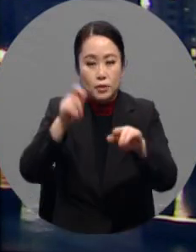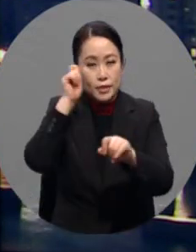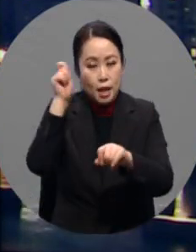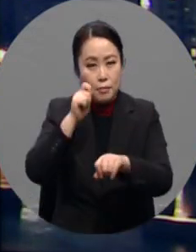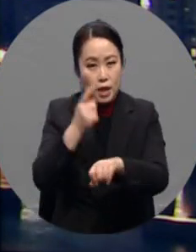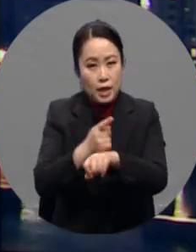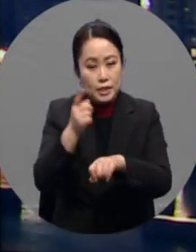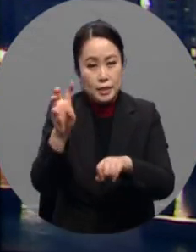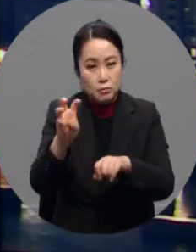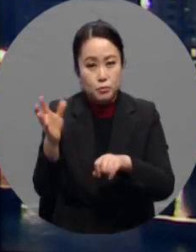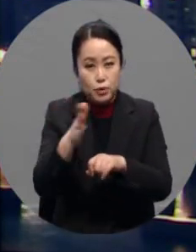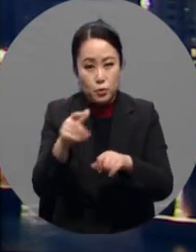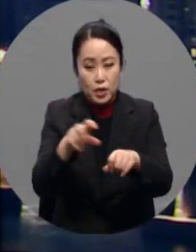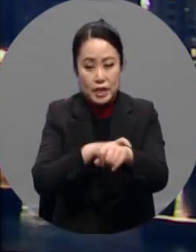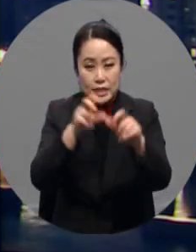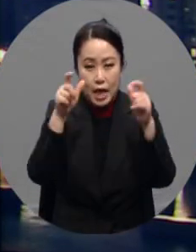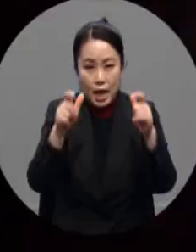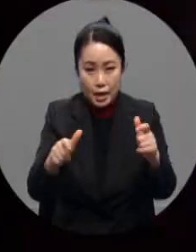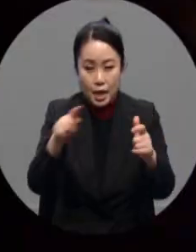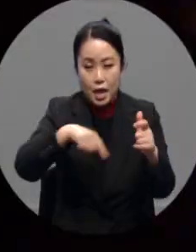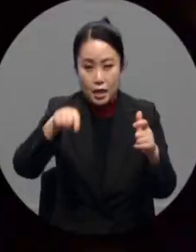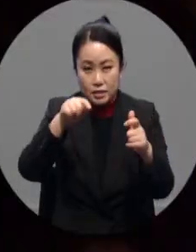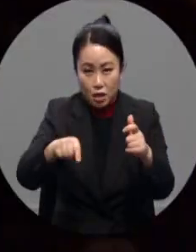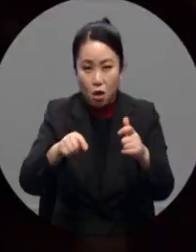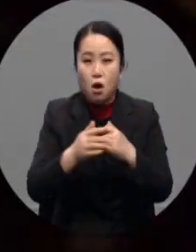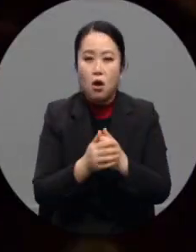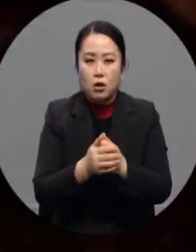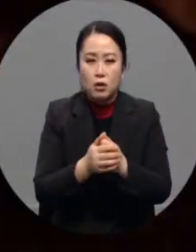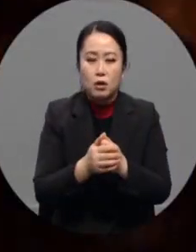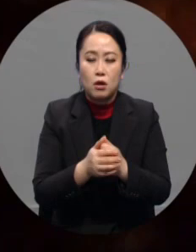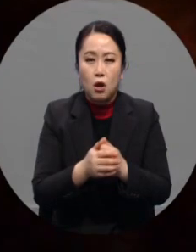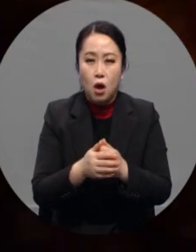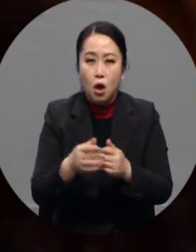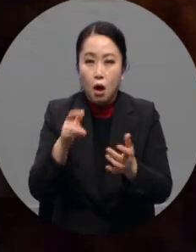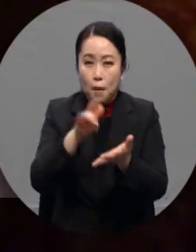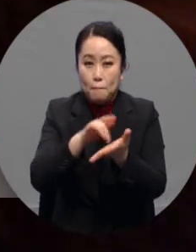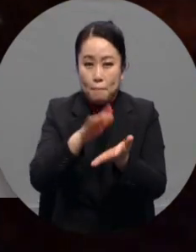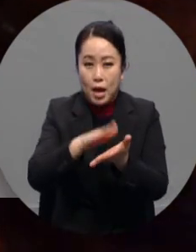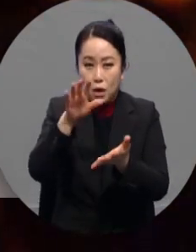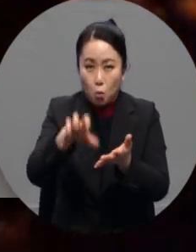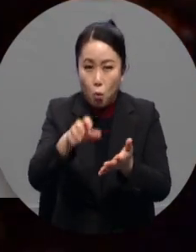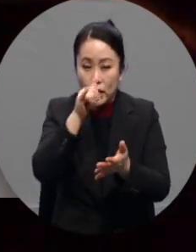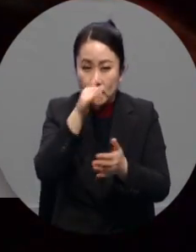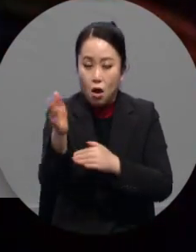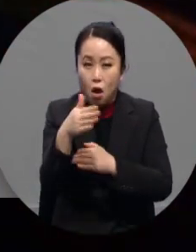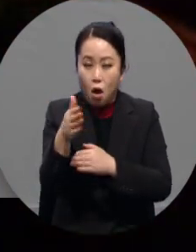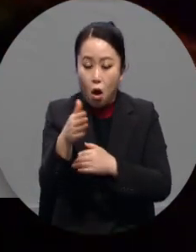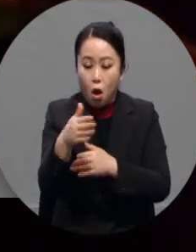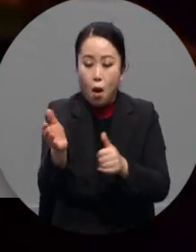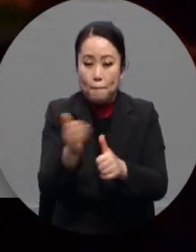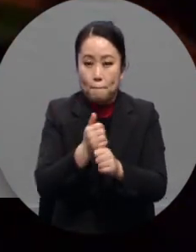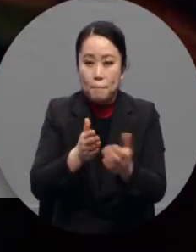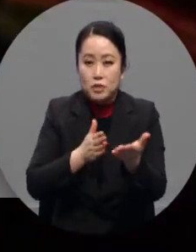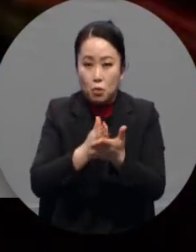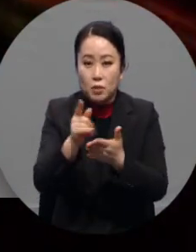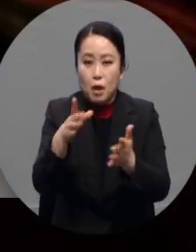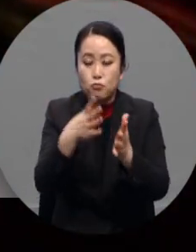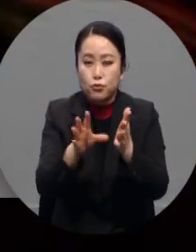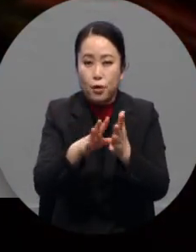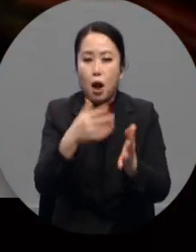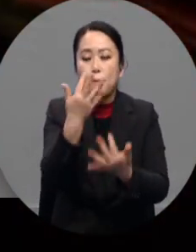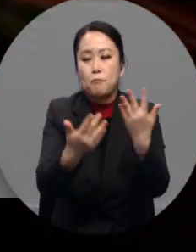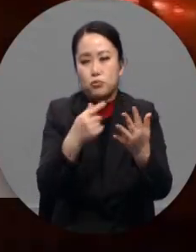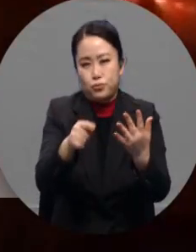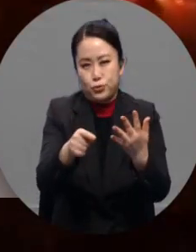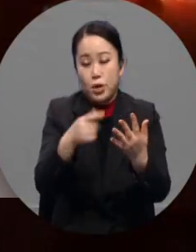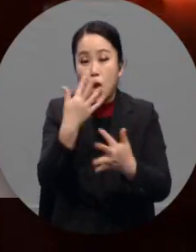오늘 새벽 1시 반쯤 기장군 기장읍 동해선 선로 인근에서 공터에 보관된 어업용 장비에 불이 났습니다.